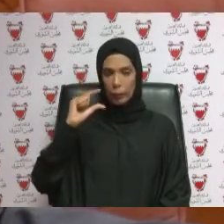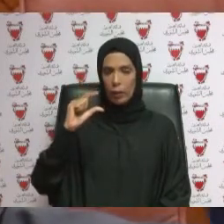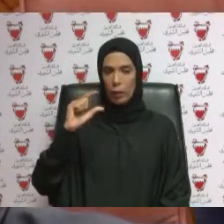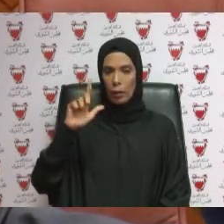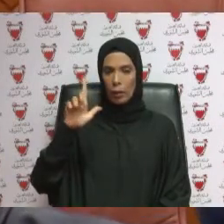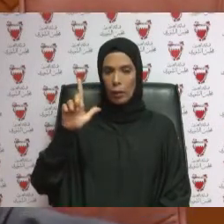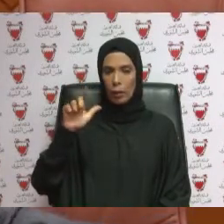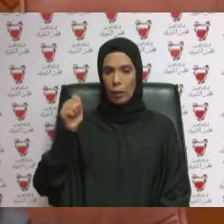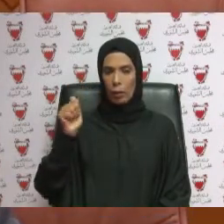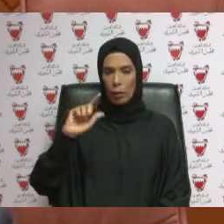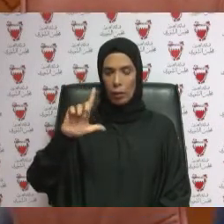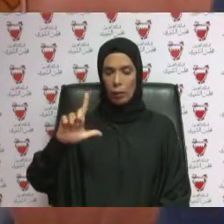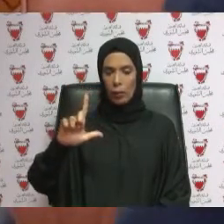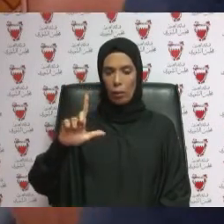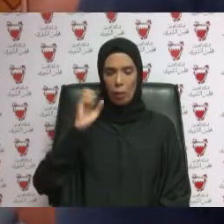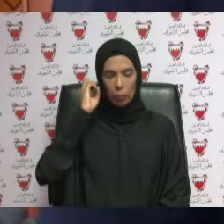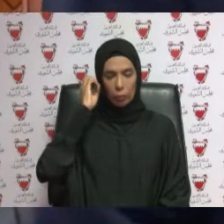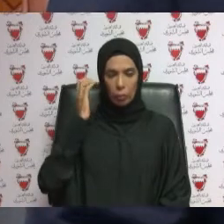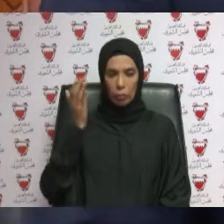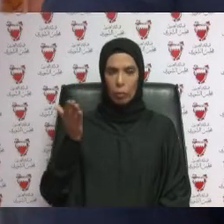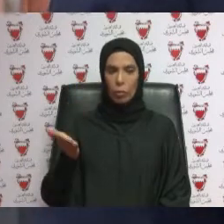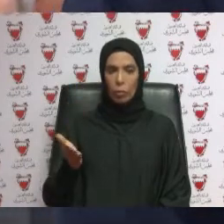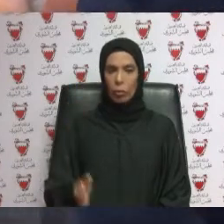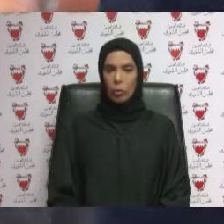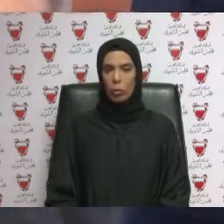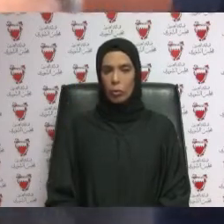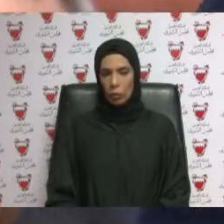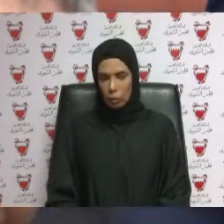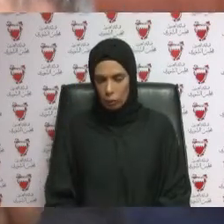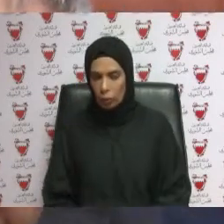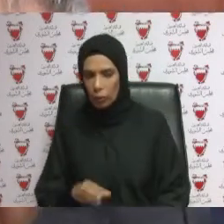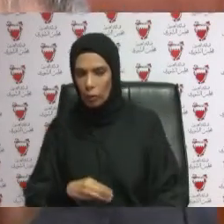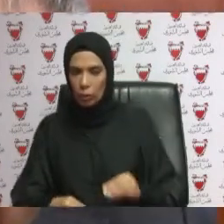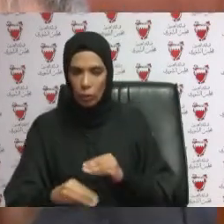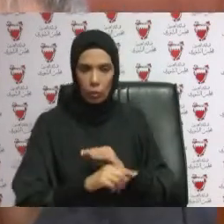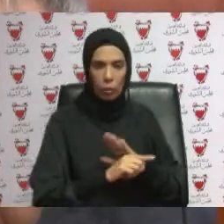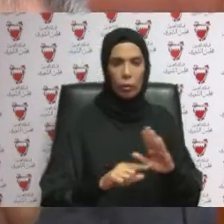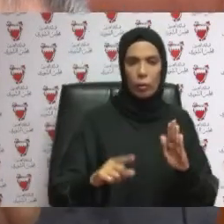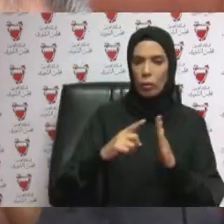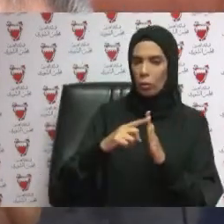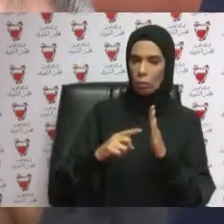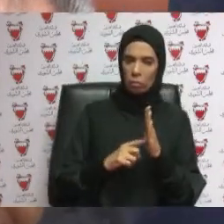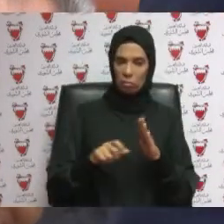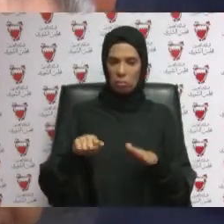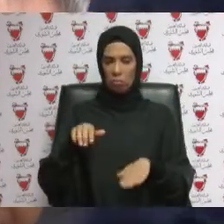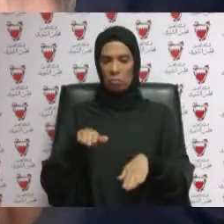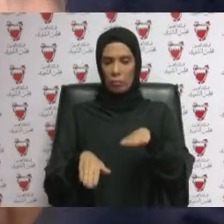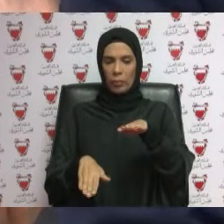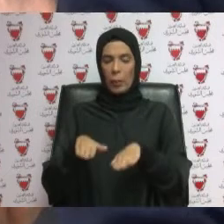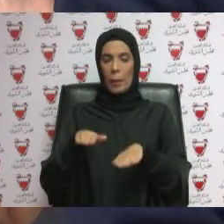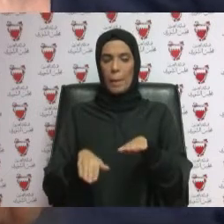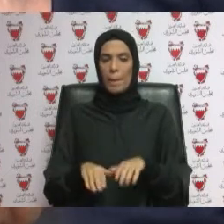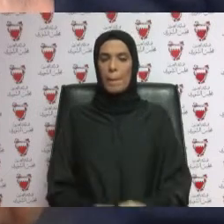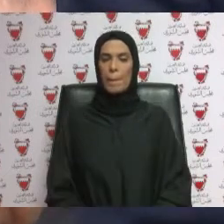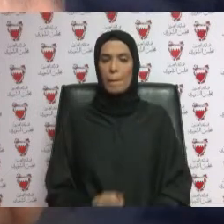هذا الاقتراح، واللي طبعا هو يعني جاء بصلة تعديل مادة في قانون الميزانية اللي هو صدر في